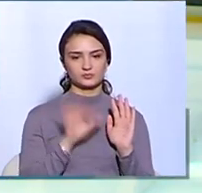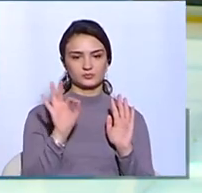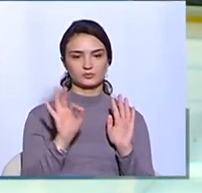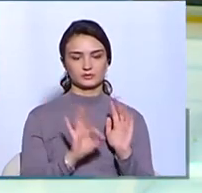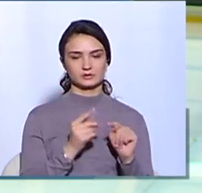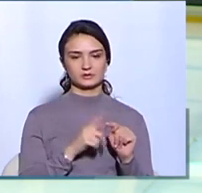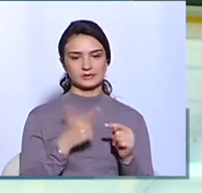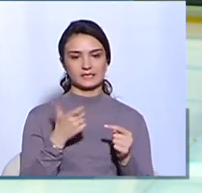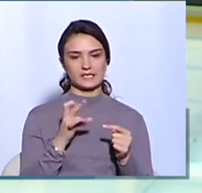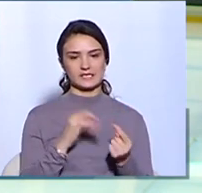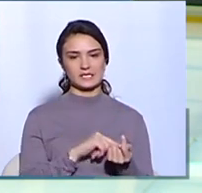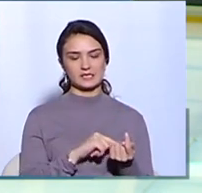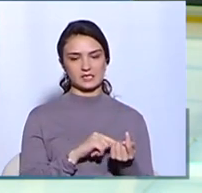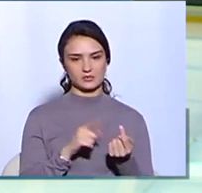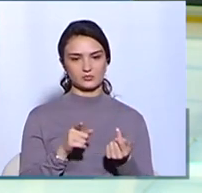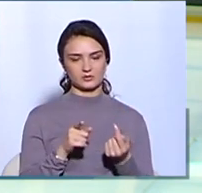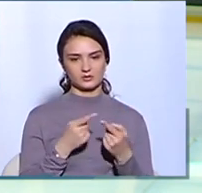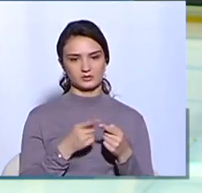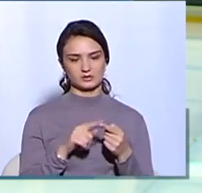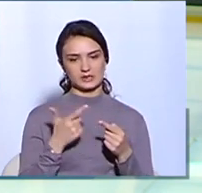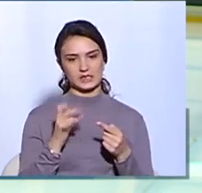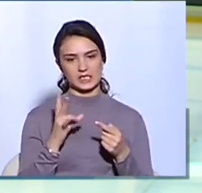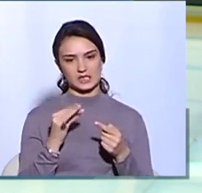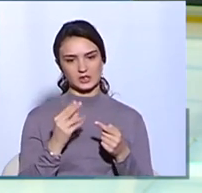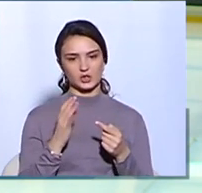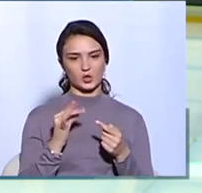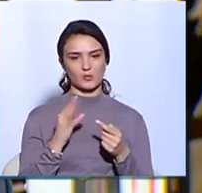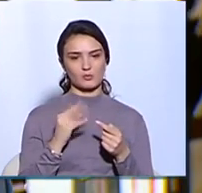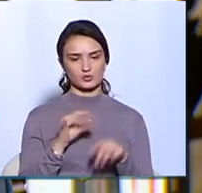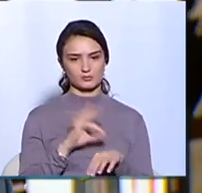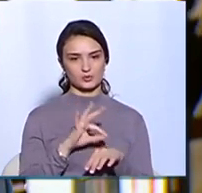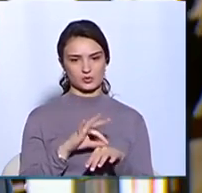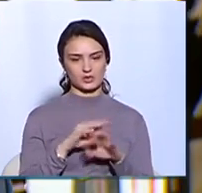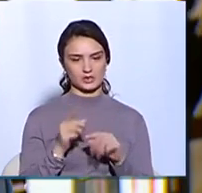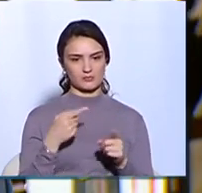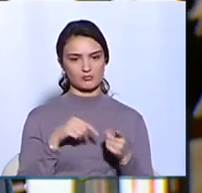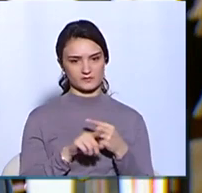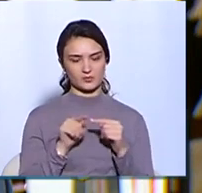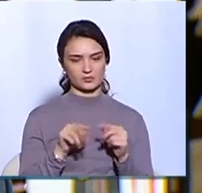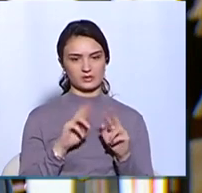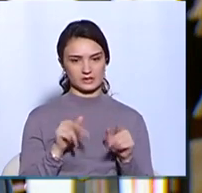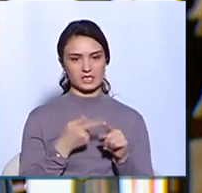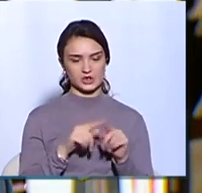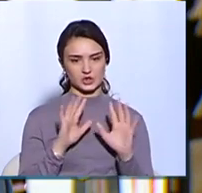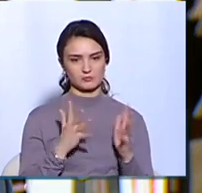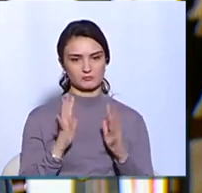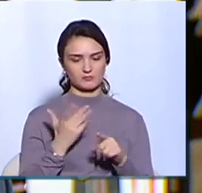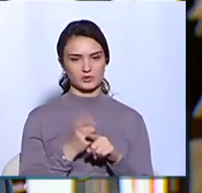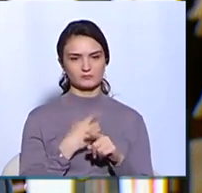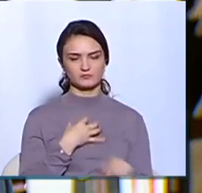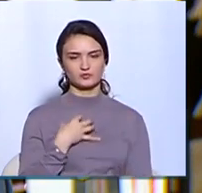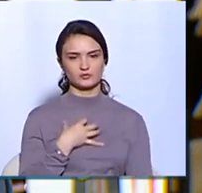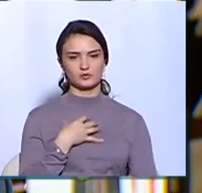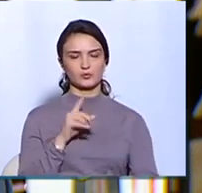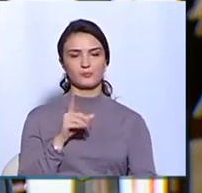არის გენეტიკური გარკვეული ან გენის ან ქრომოსომის პათოლოგიით გამოწვეული. და ასეთ შემთხვევაში ძალიან